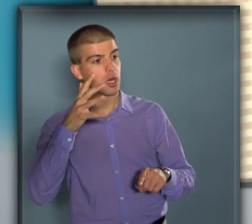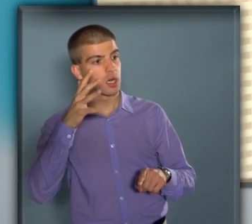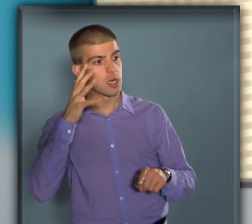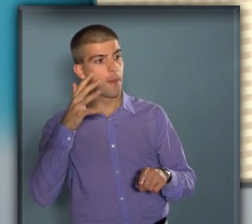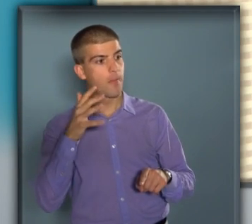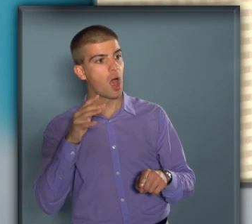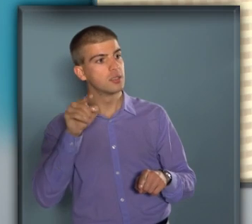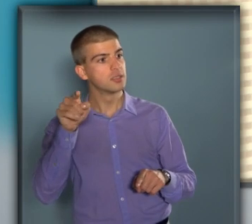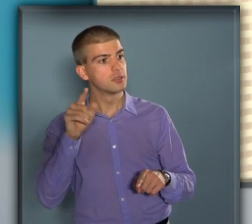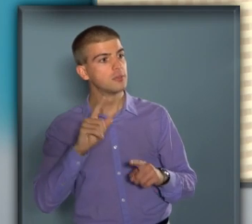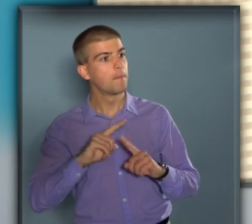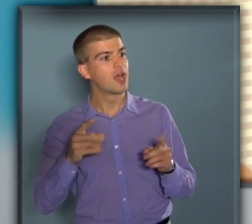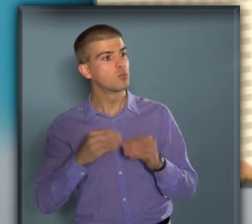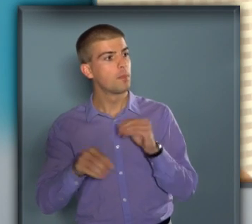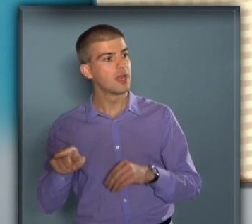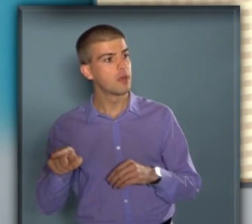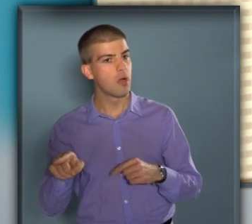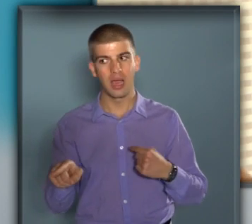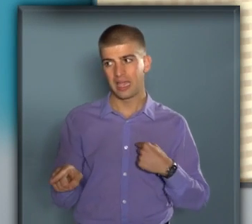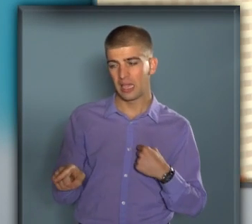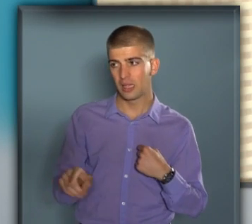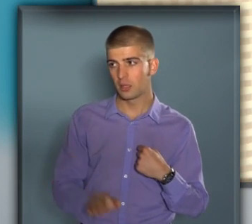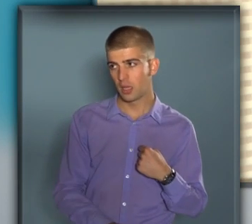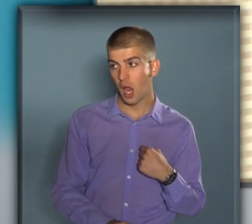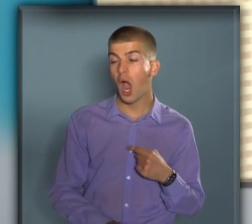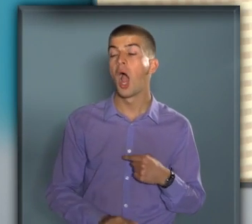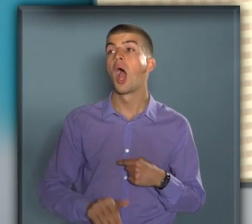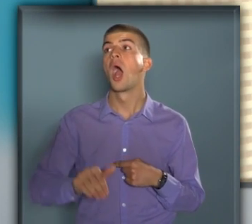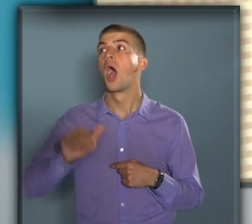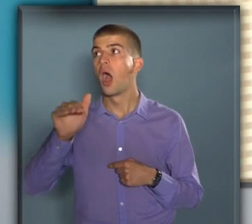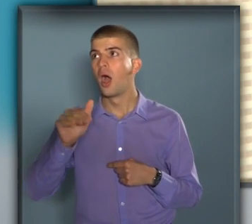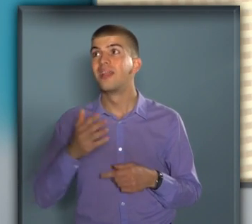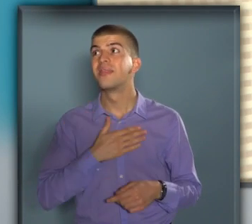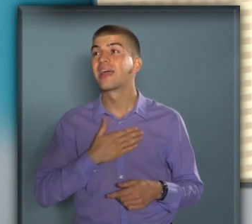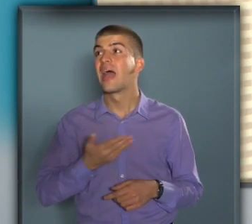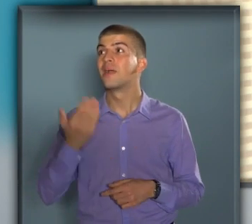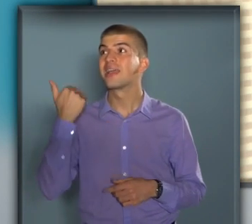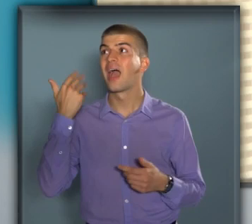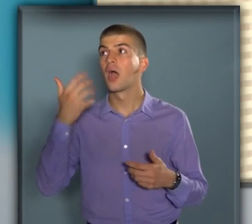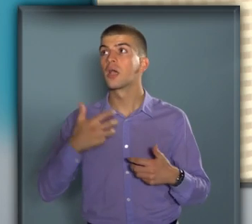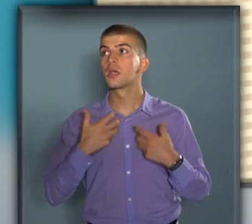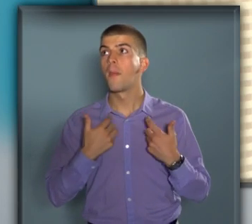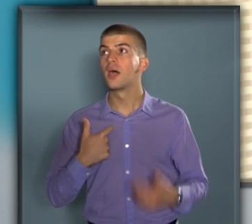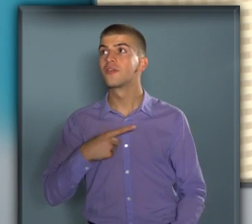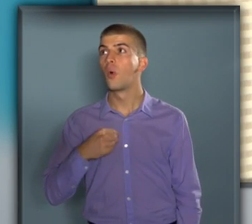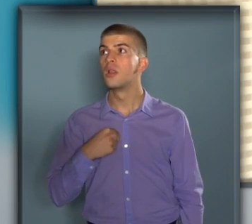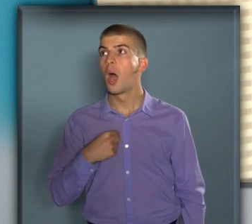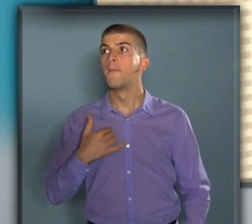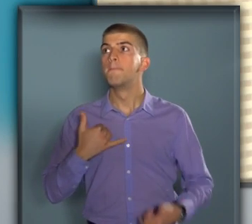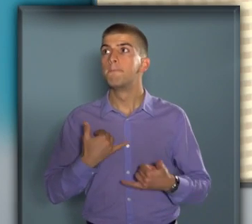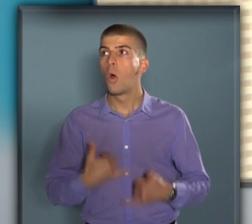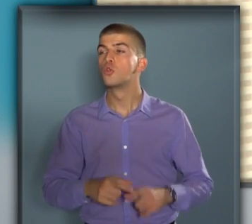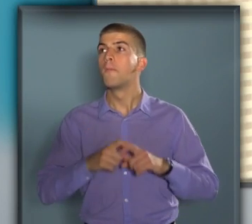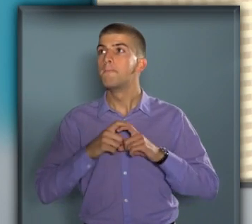hallva, hogy na én ott éltem meg valamit kamaszkoromban, amitől mondjuk már most görcsös vagyok,